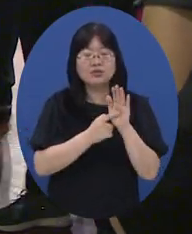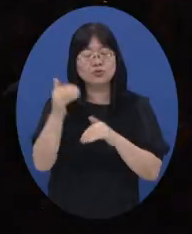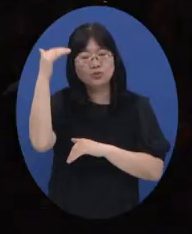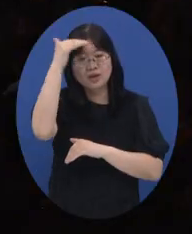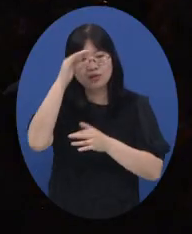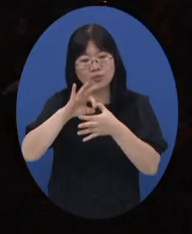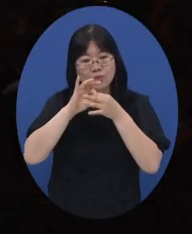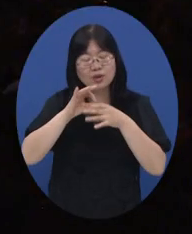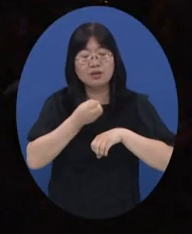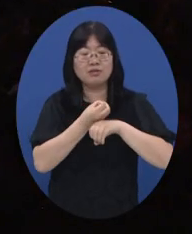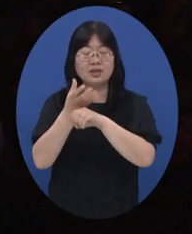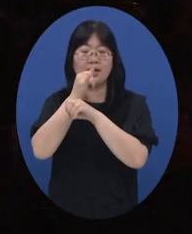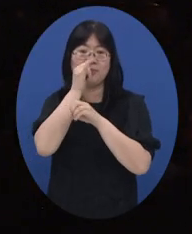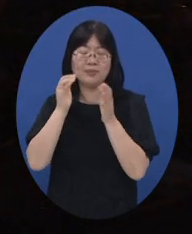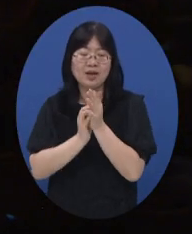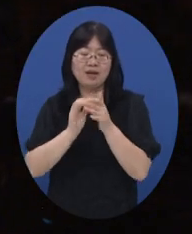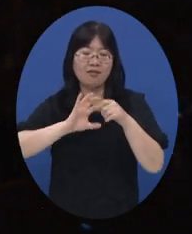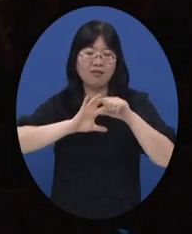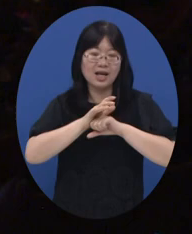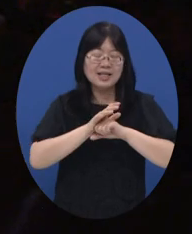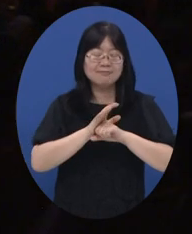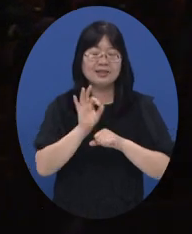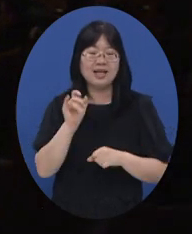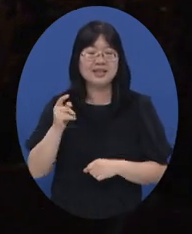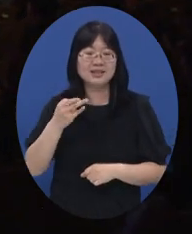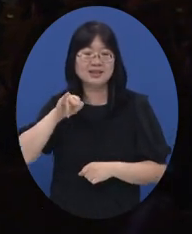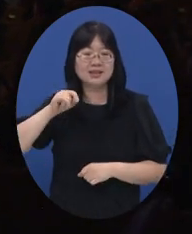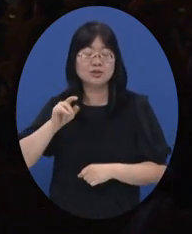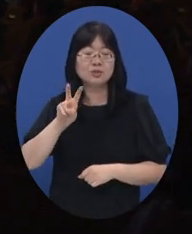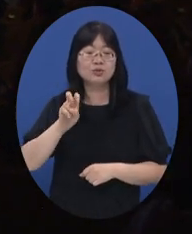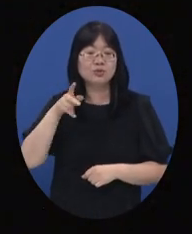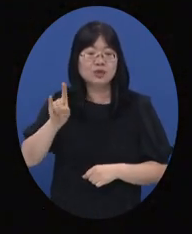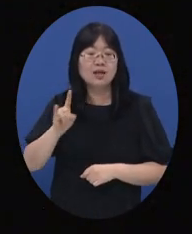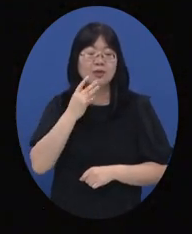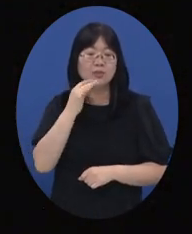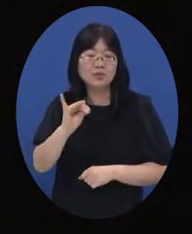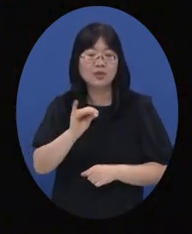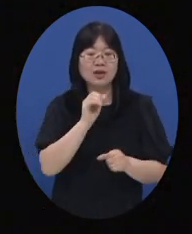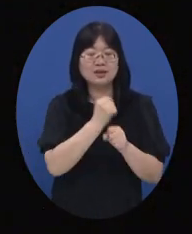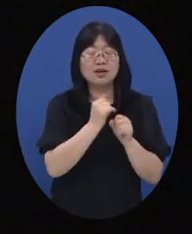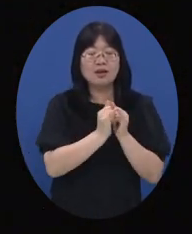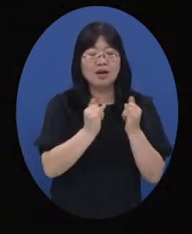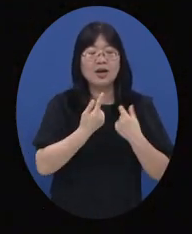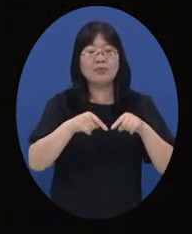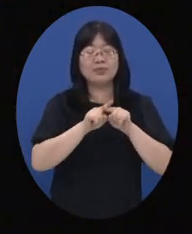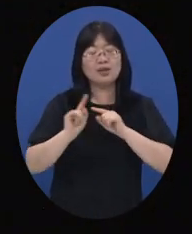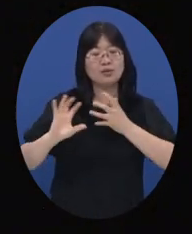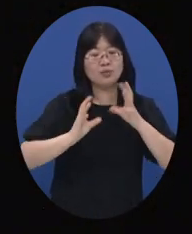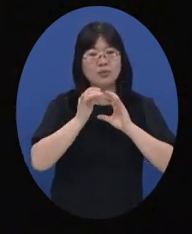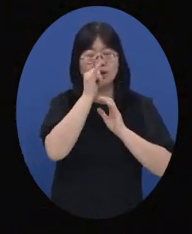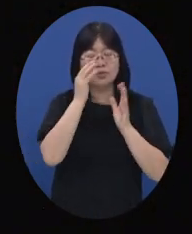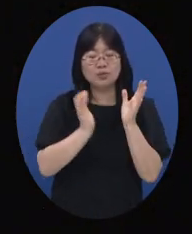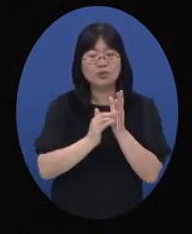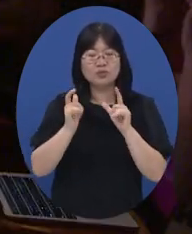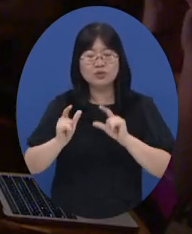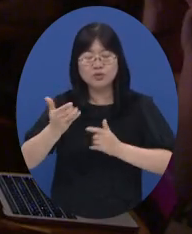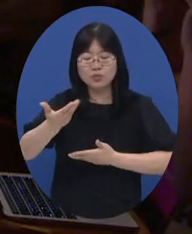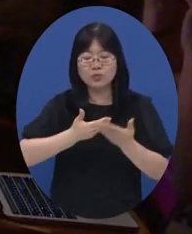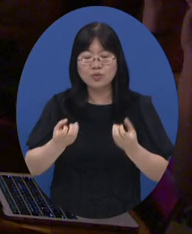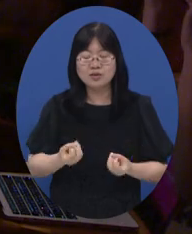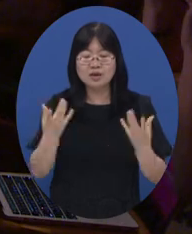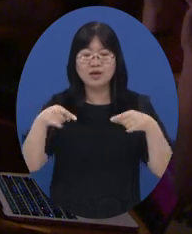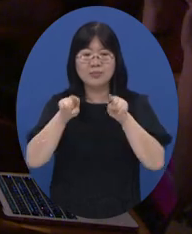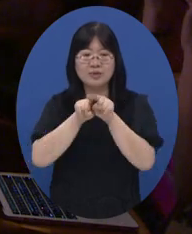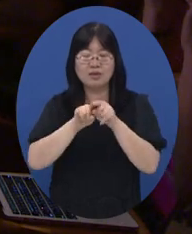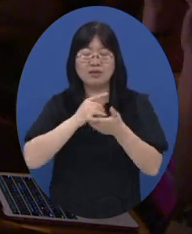전달합니다. 세계적인 아티스트의 엄선된 22개 작품은 물론 작가와의 토크 콘서트, 기업 교류 행사까지